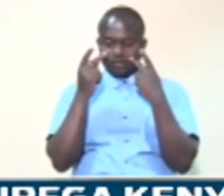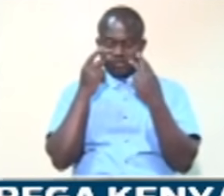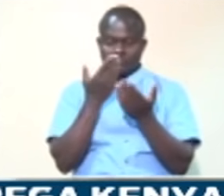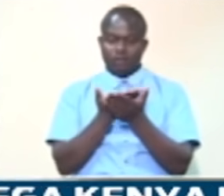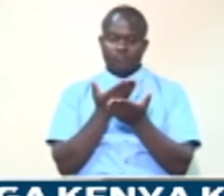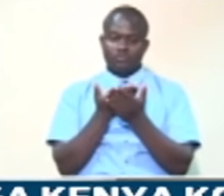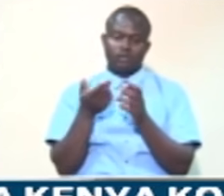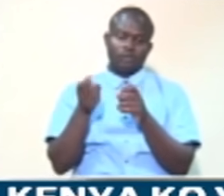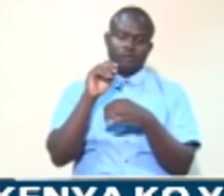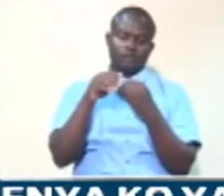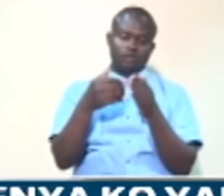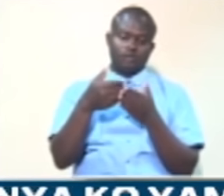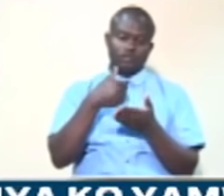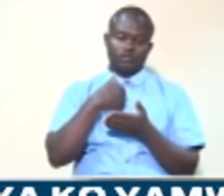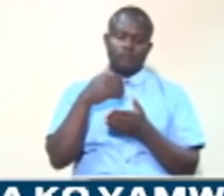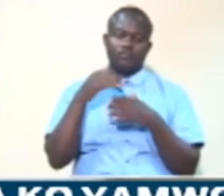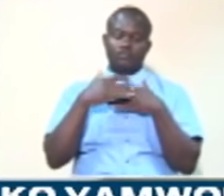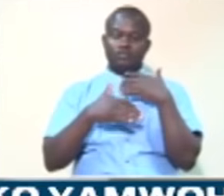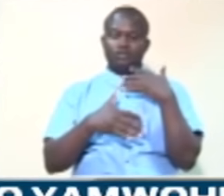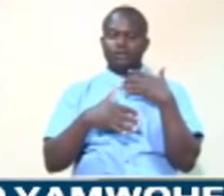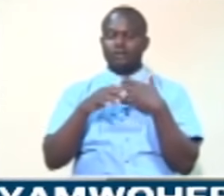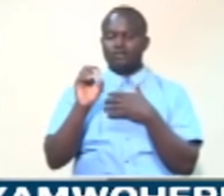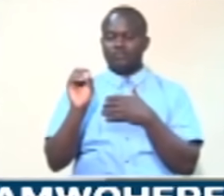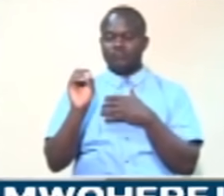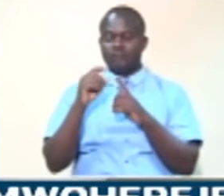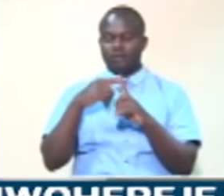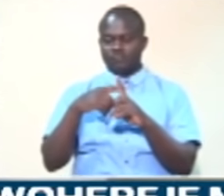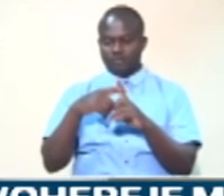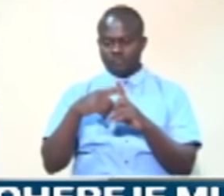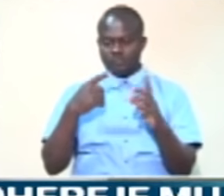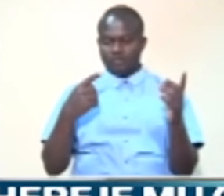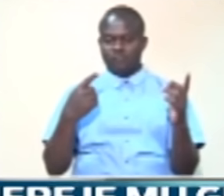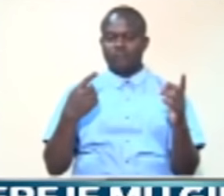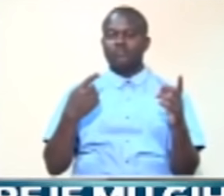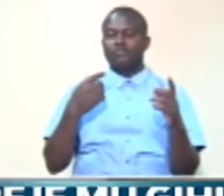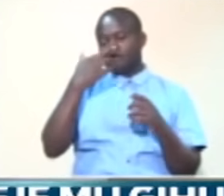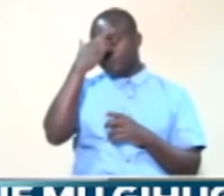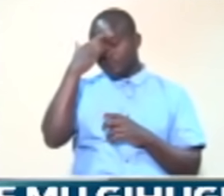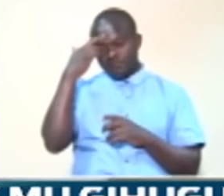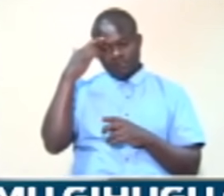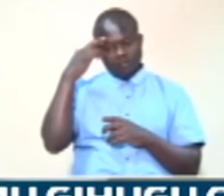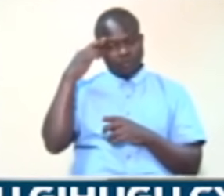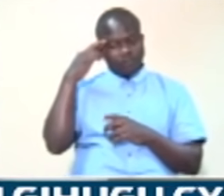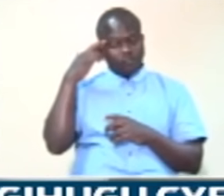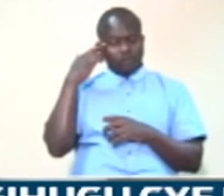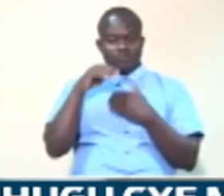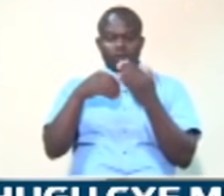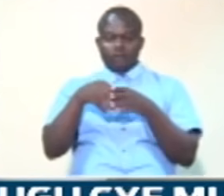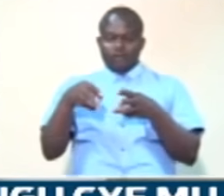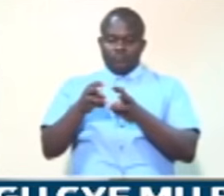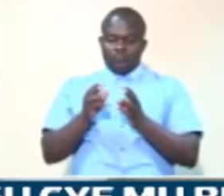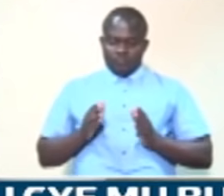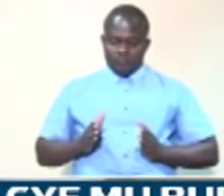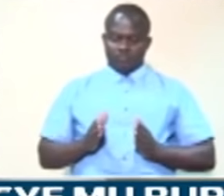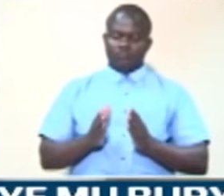bwiyongereye bw'abafite amaraso ya O positive akaba ari muri yo muri uwo murongo